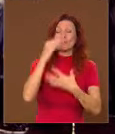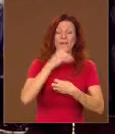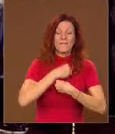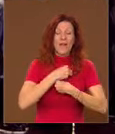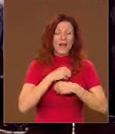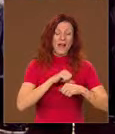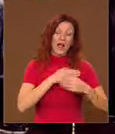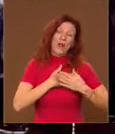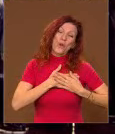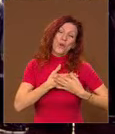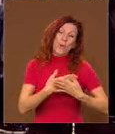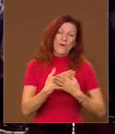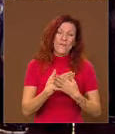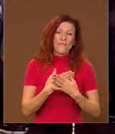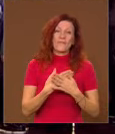пристъпете,